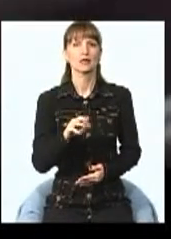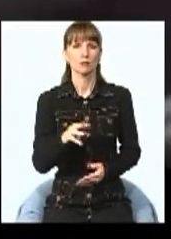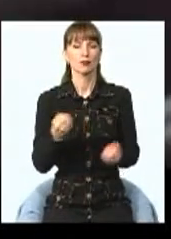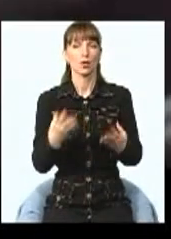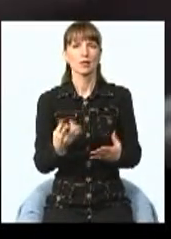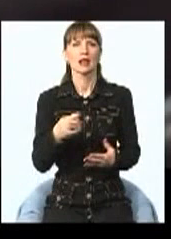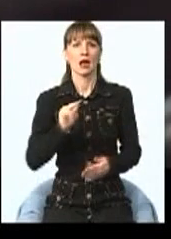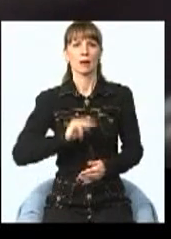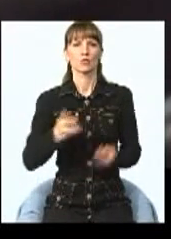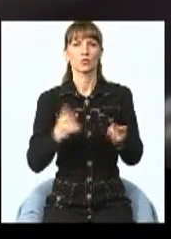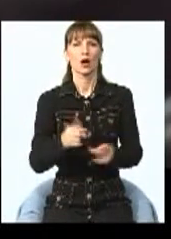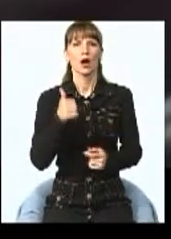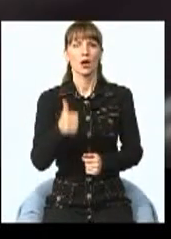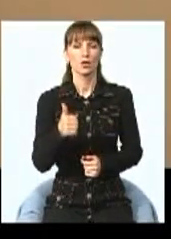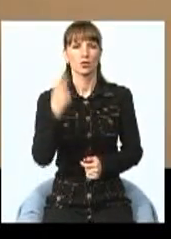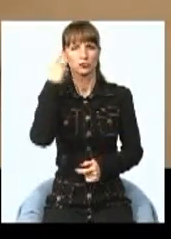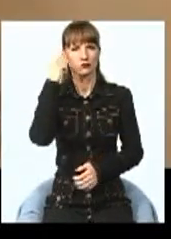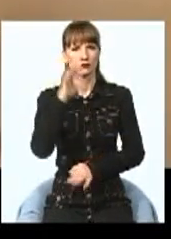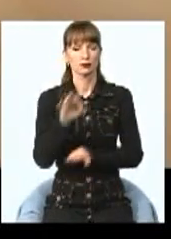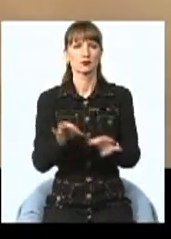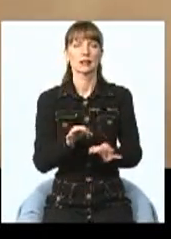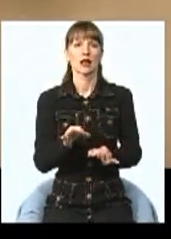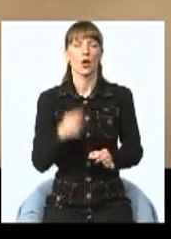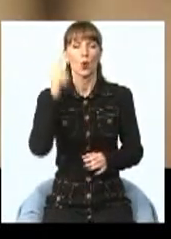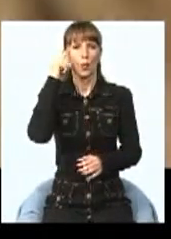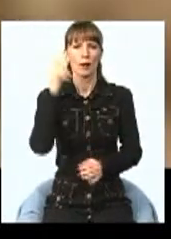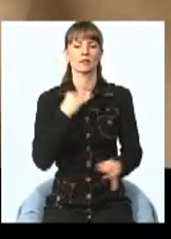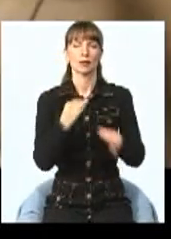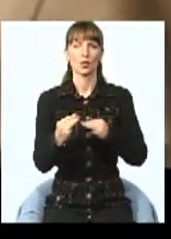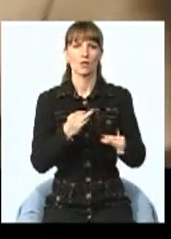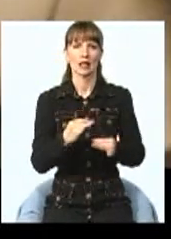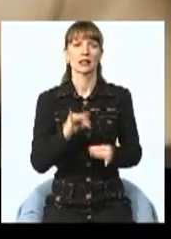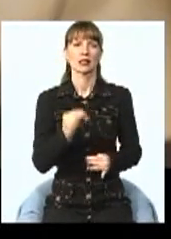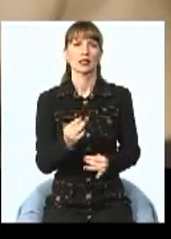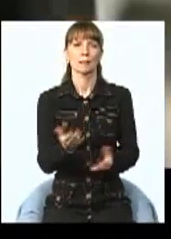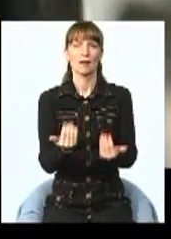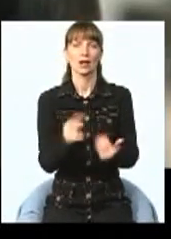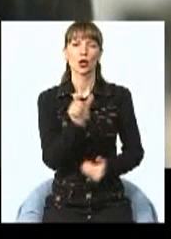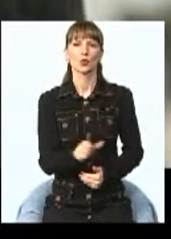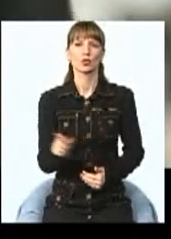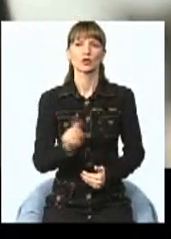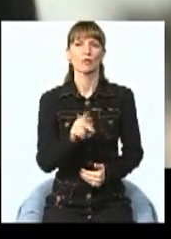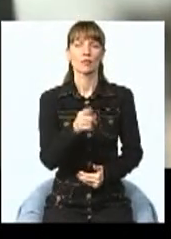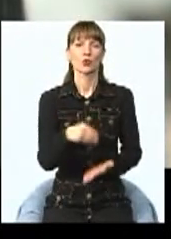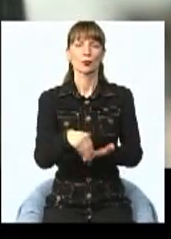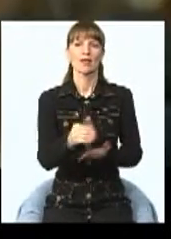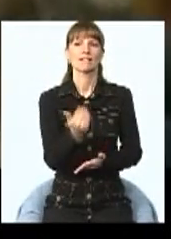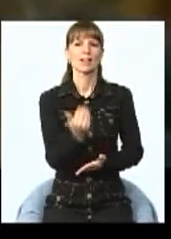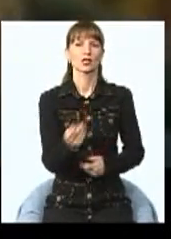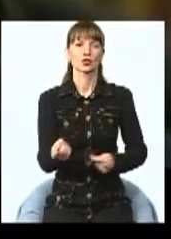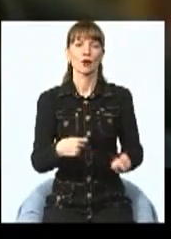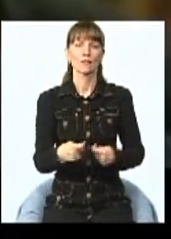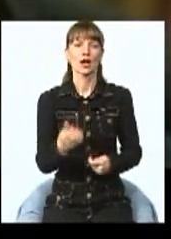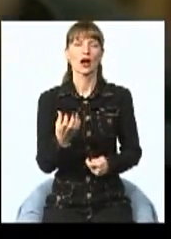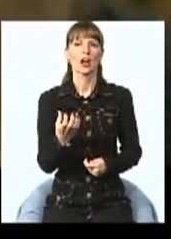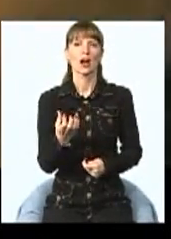логістиці знадобиться добре розвинути логічне мислення, вміння спілкуватися та заохочувати людей, аби вони придбали ваш товар. А ще